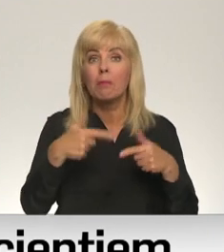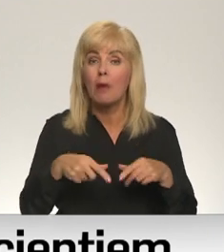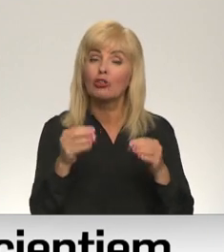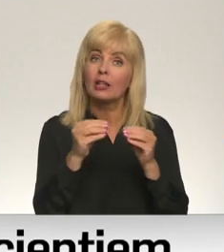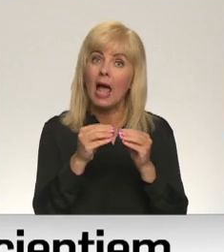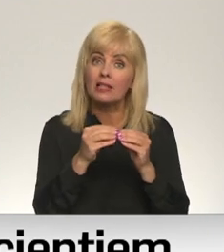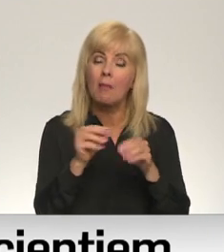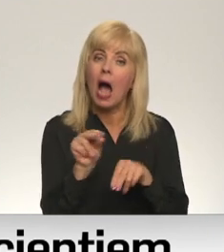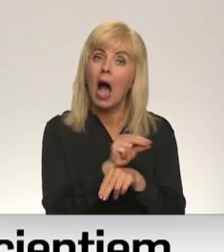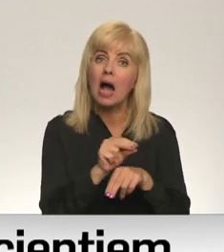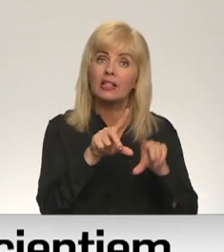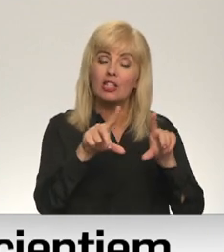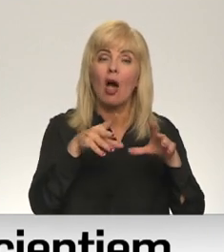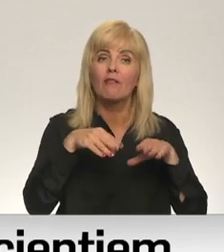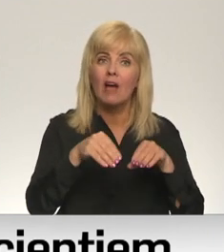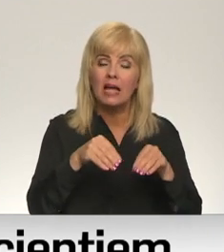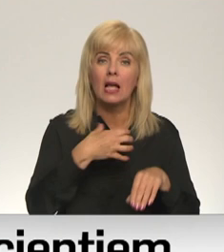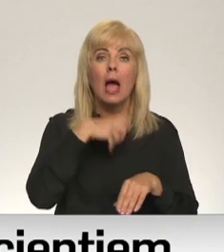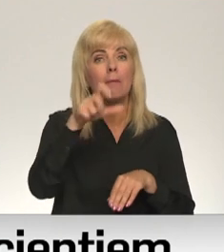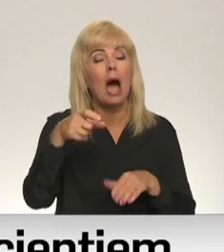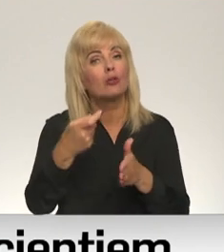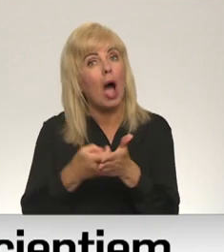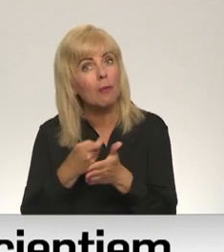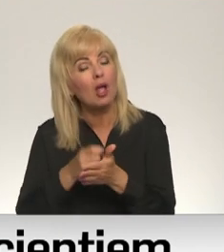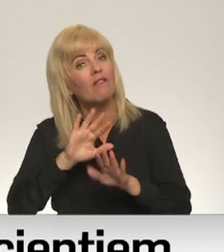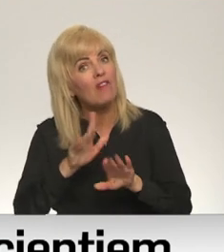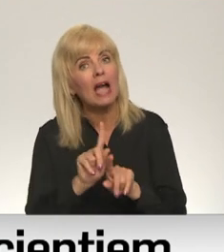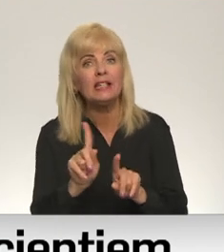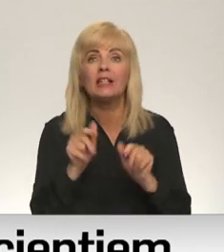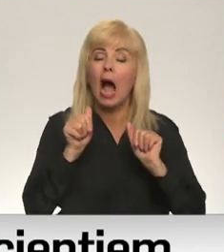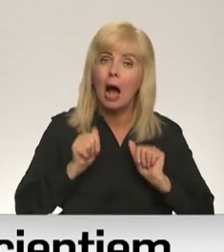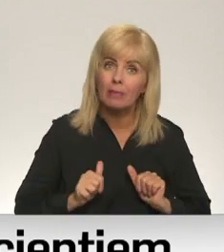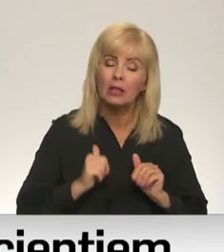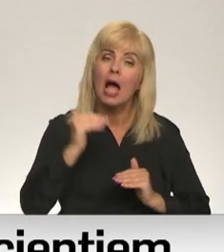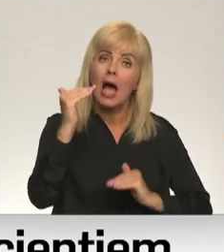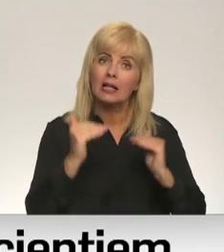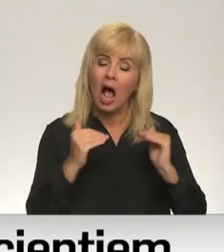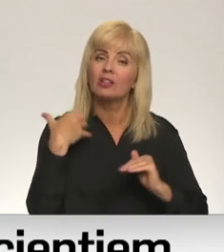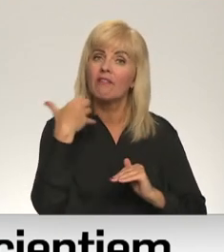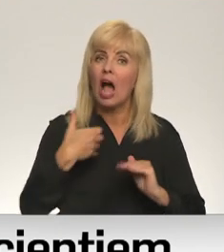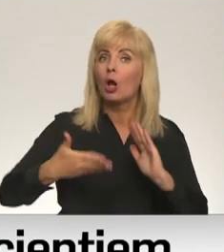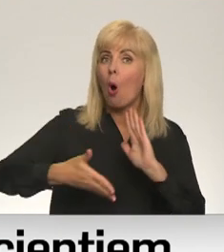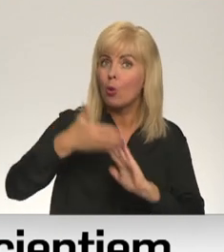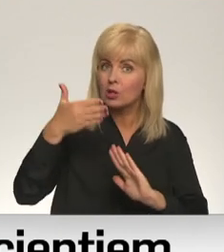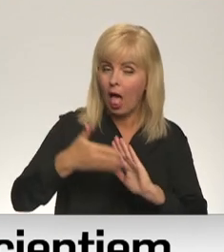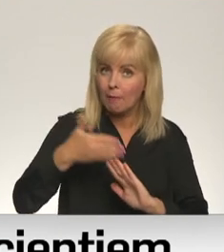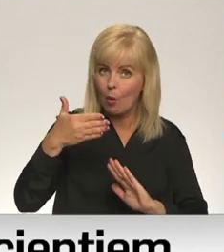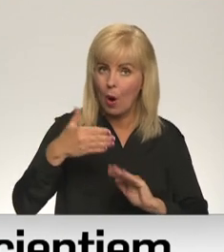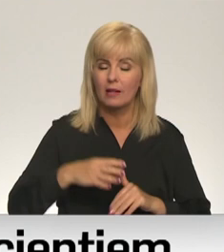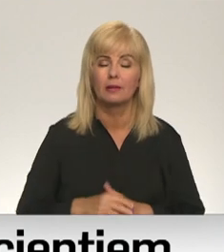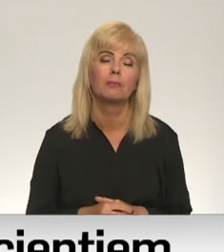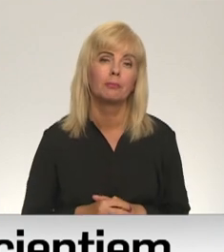10 ārstniecības iestādes veic pacientu aptaujas par apmierinātību, un rādītāji būtu jāuzlabo, norāda eksperti. Plašāk stāsta